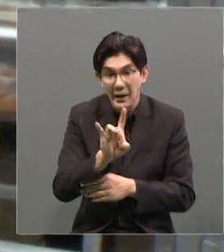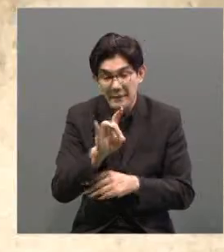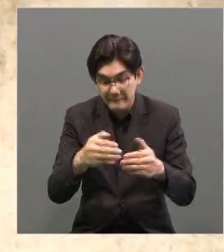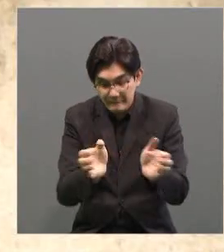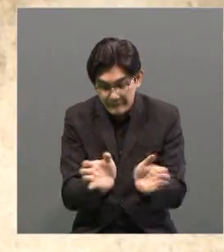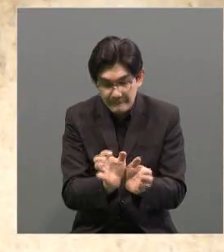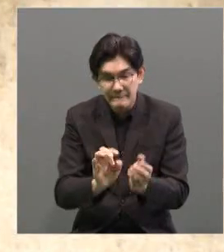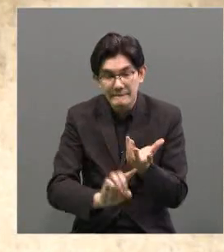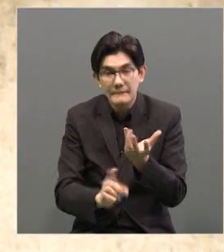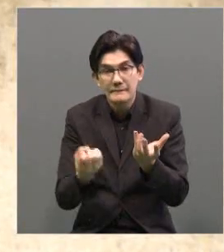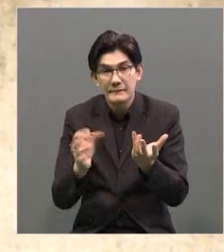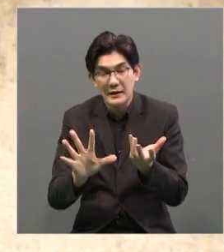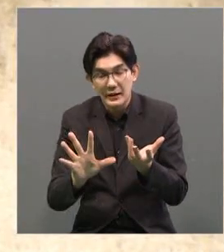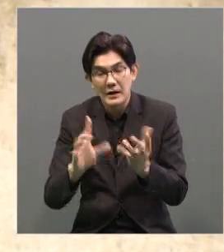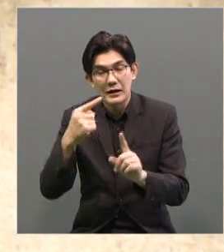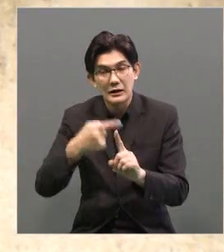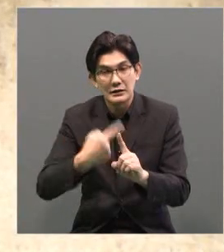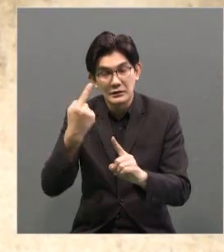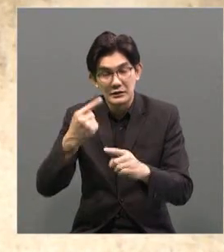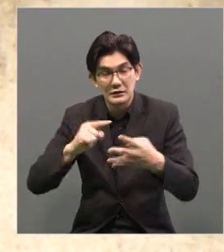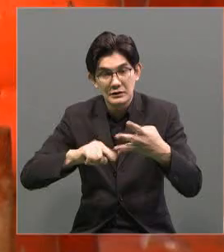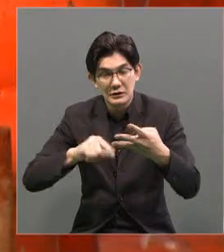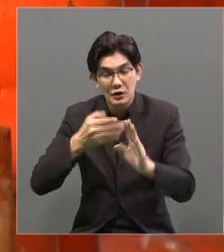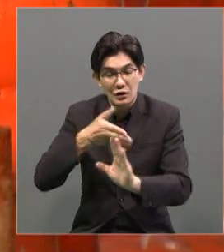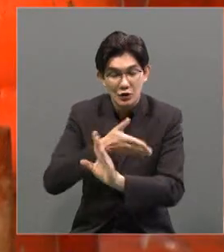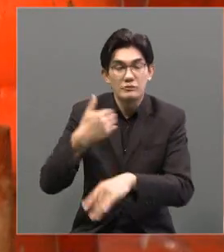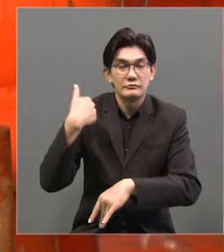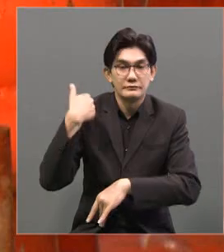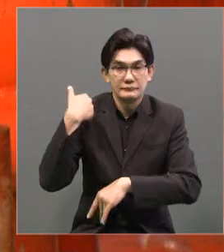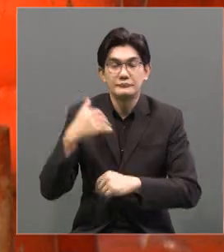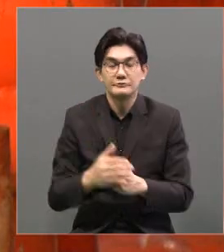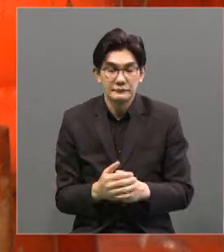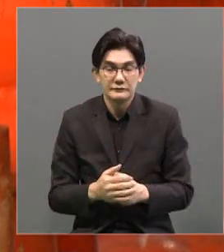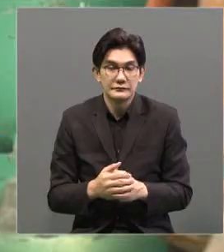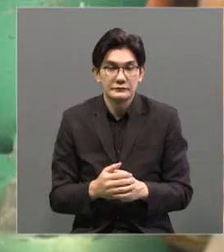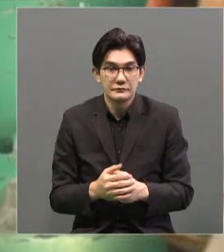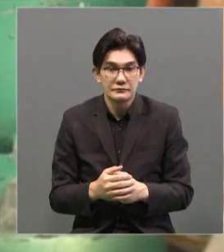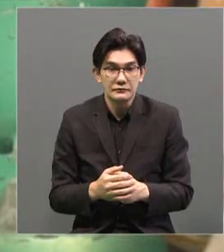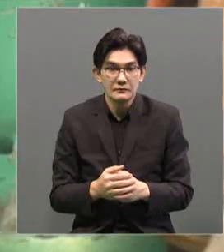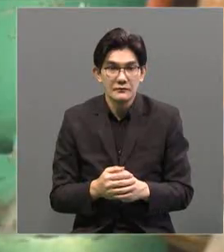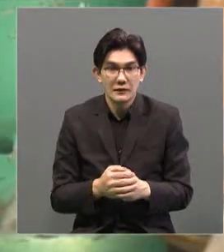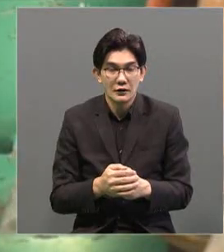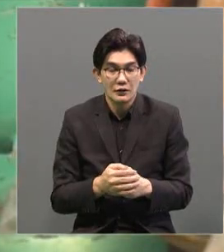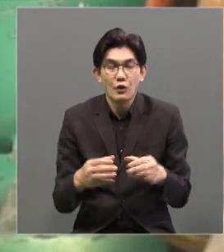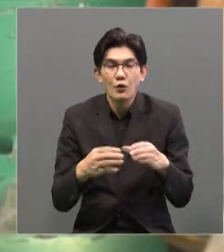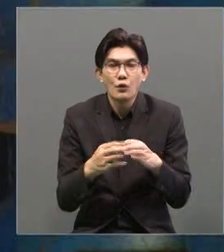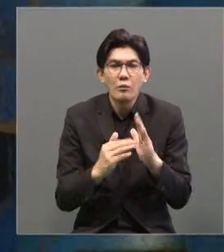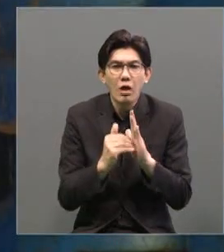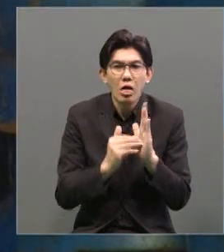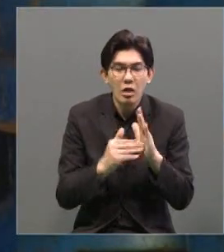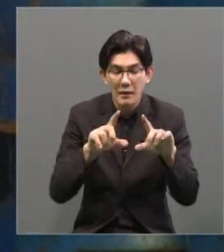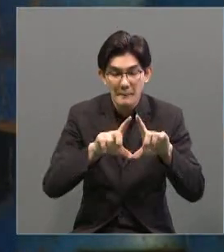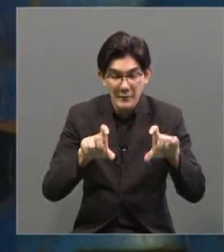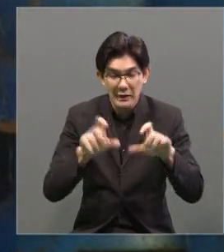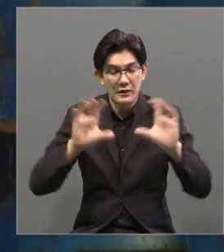ง15 กิโลกรัมในสิ้นเดือนมกราคมที่ผ่านมานั่นเองค่ะขณะที่ในส่วนของกลุ่มเปราะบางที่มีบั